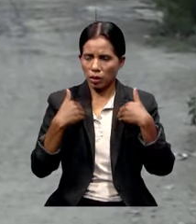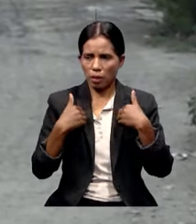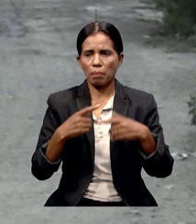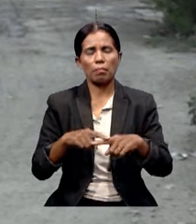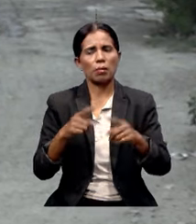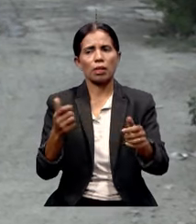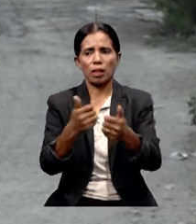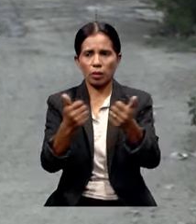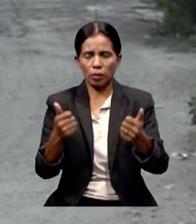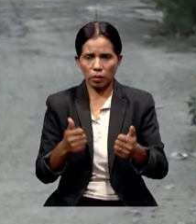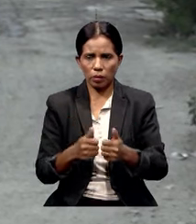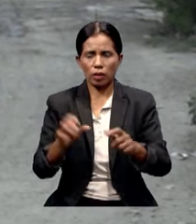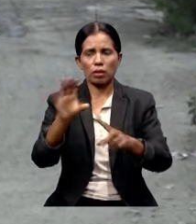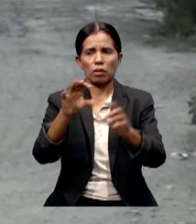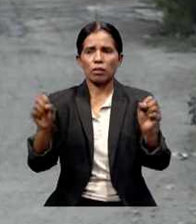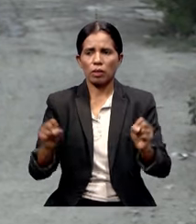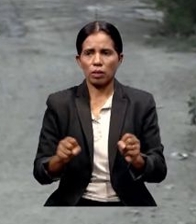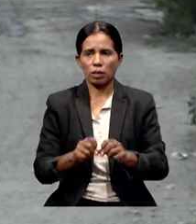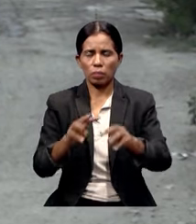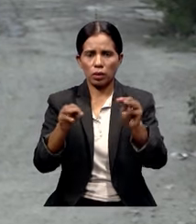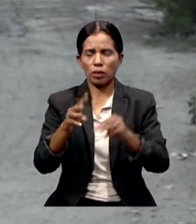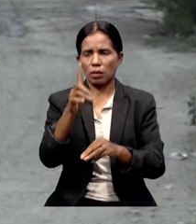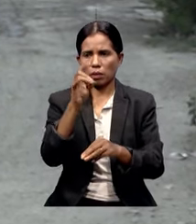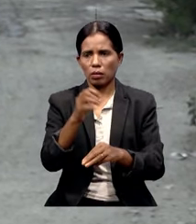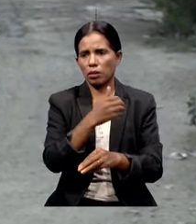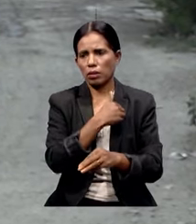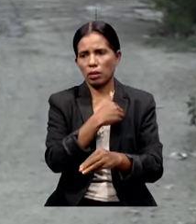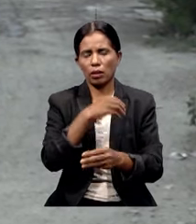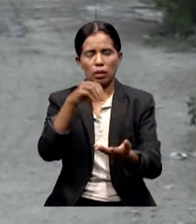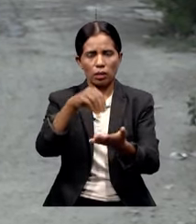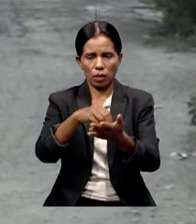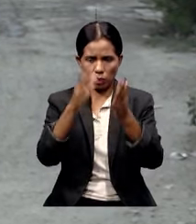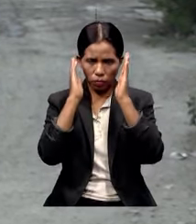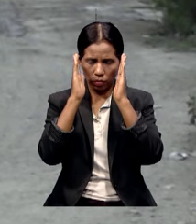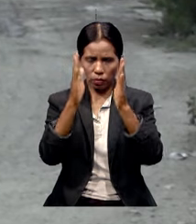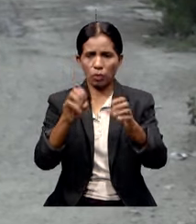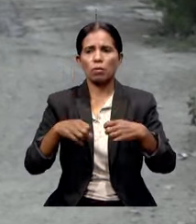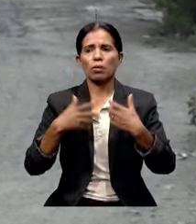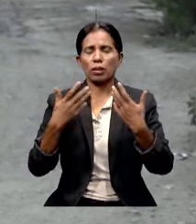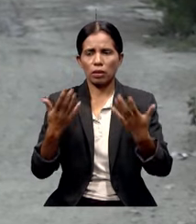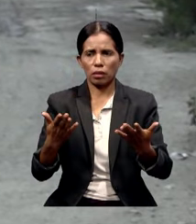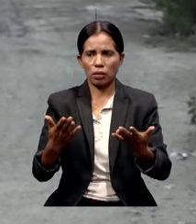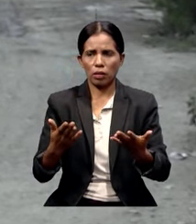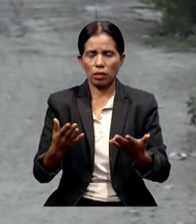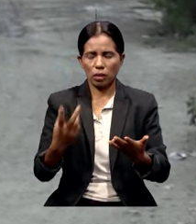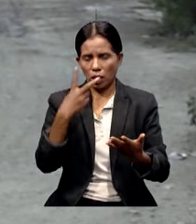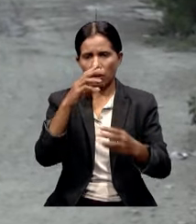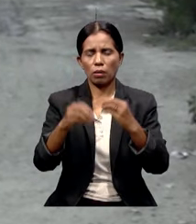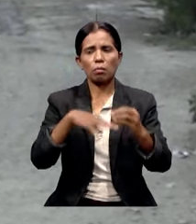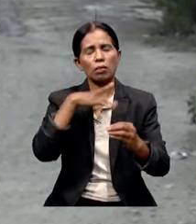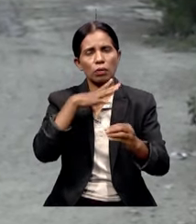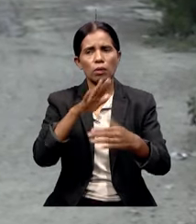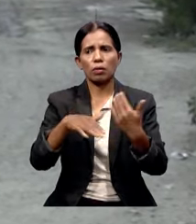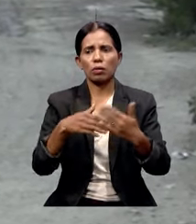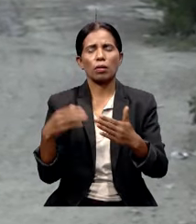itania autoridade liliu hanesa munisipi dili maka sidau tau antensau oisa to halo gestão ba lisu serne tama